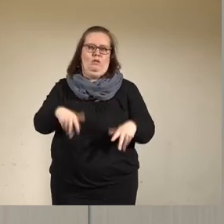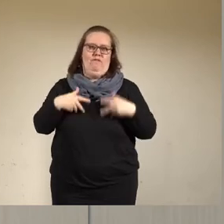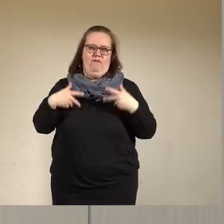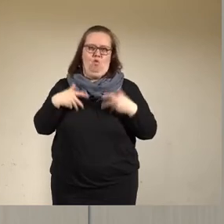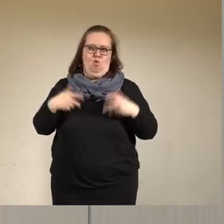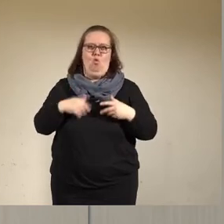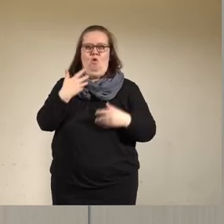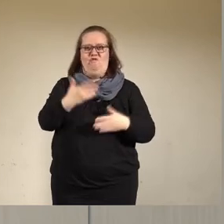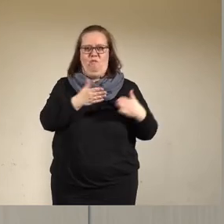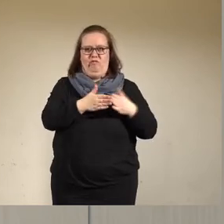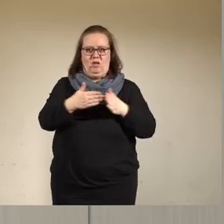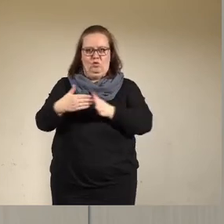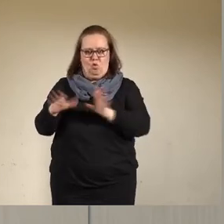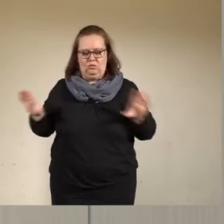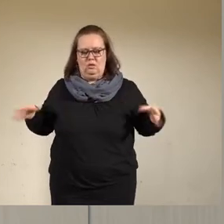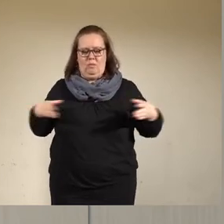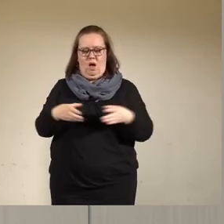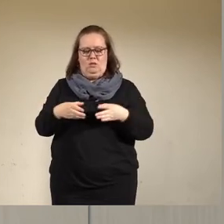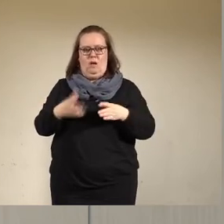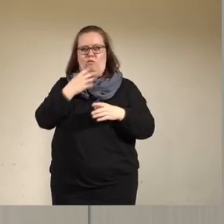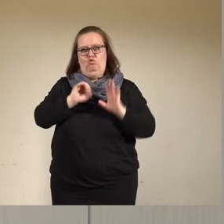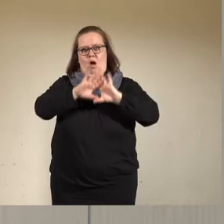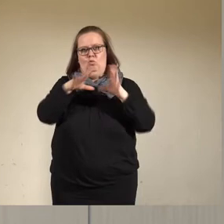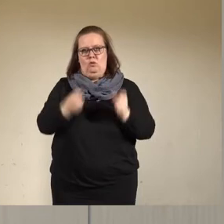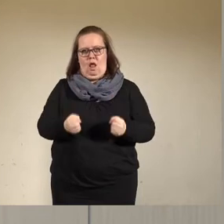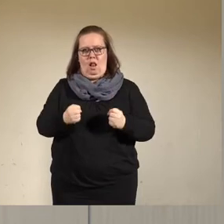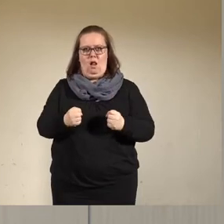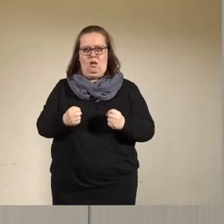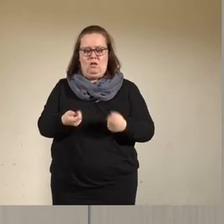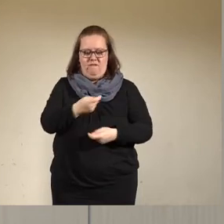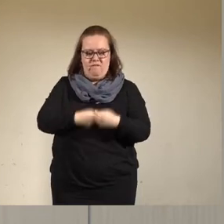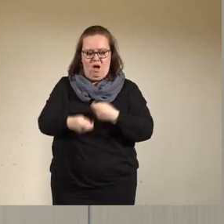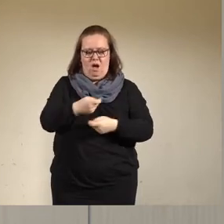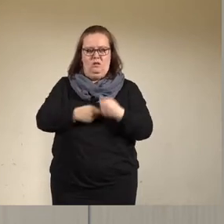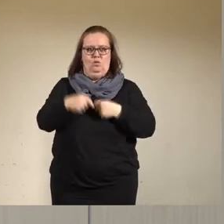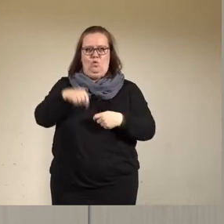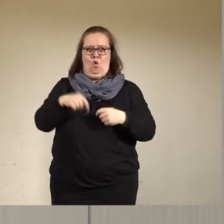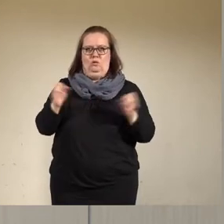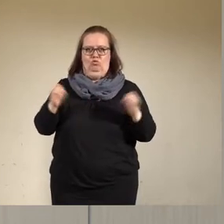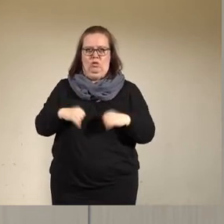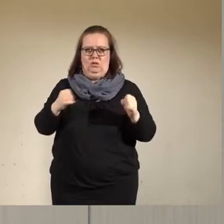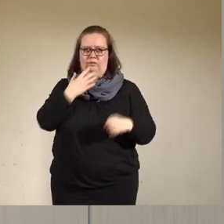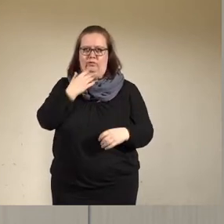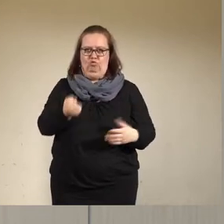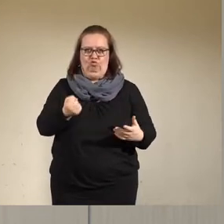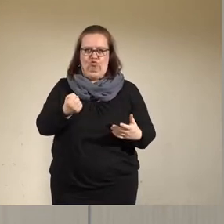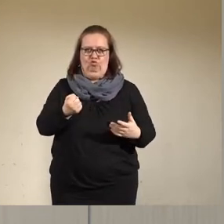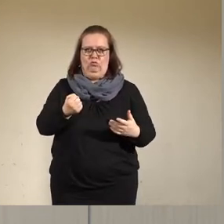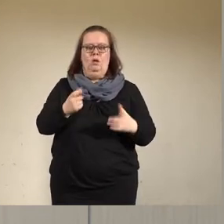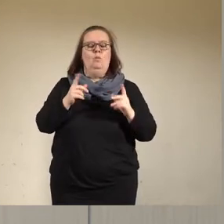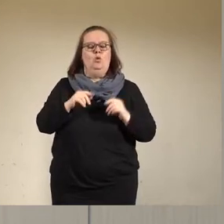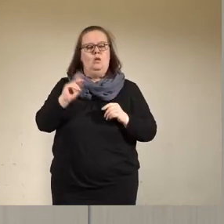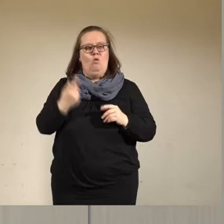sich 5 Fraktionen auf den Weg gemacht haben, einen gemeinsamen Haushalt zu verhandeln und heute zu beschließen. Es zeigt vor